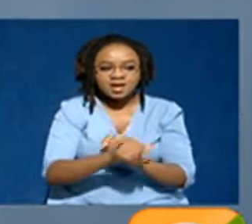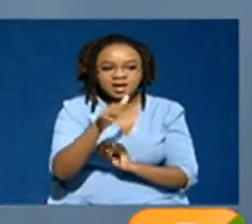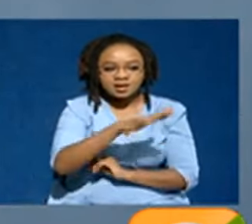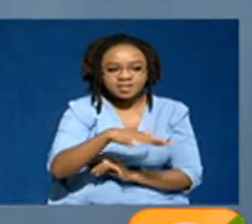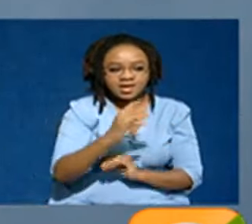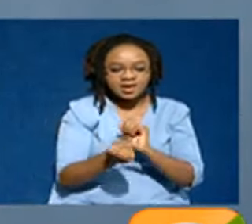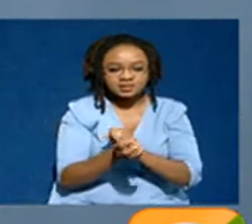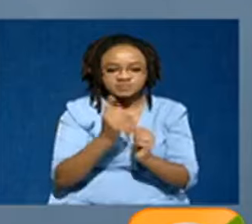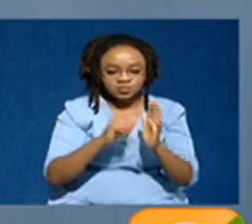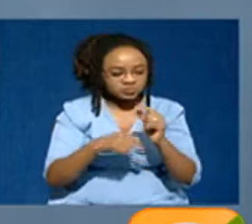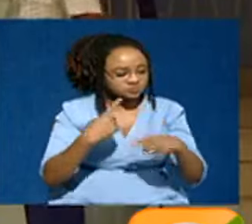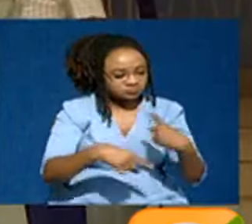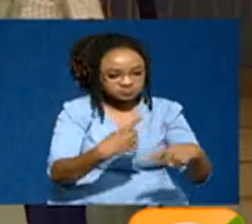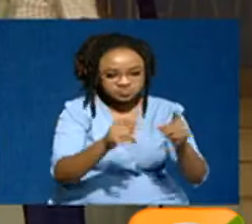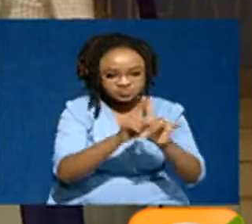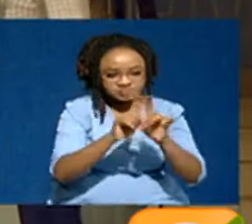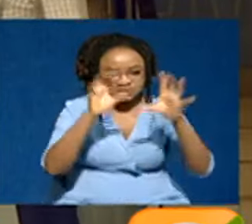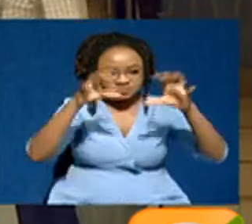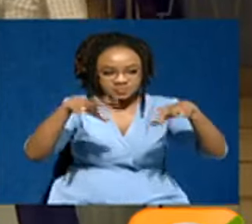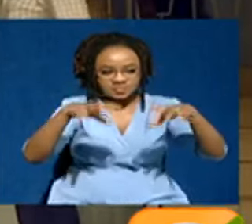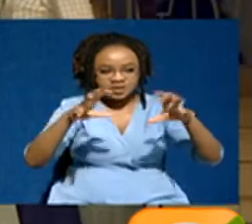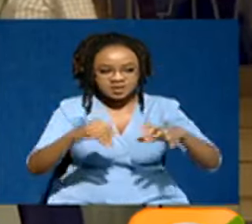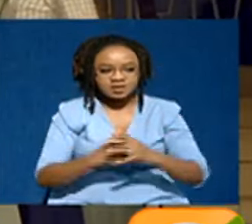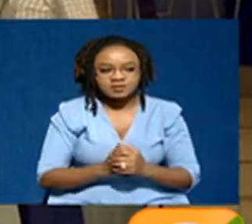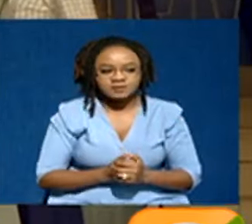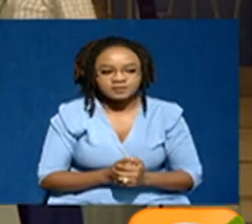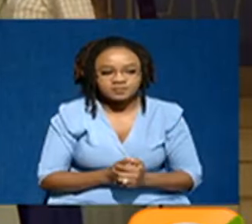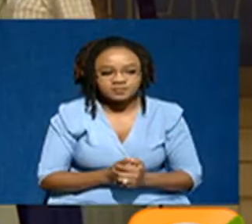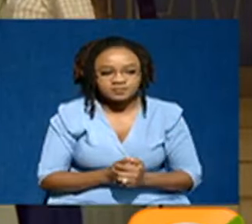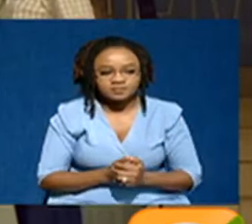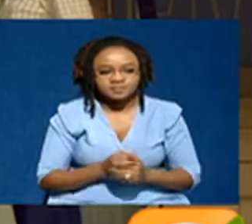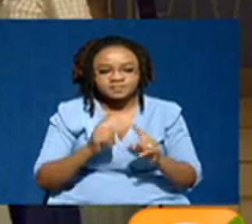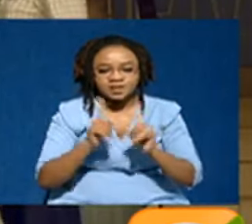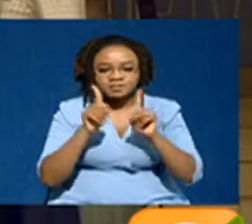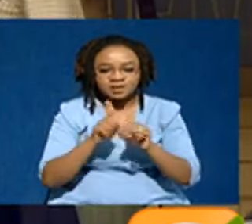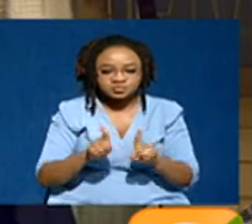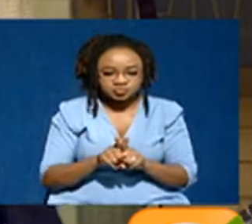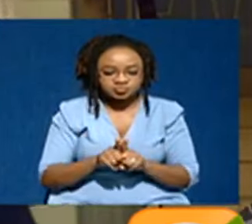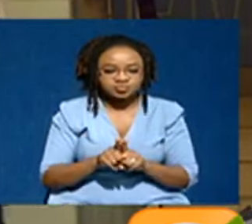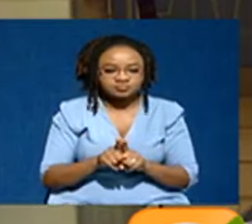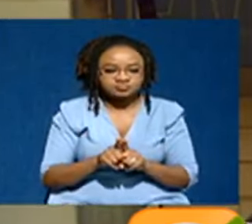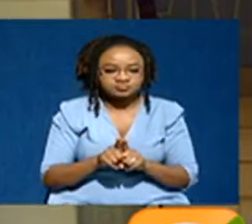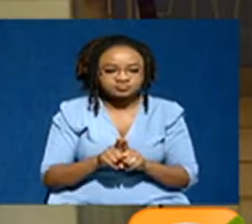kuwa itaendelea kwa juma zima. Mvua itaendelea, lakini huwa kuna